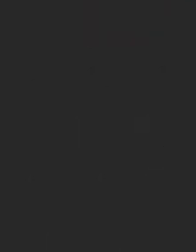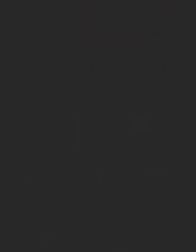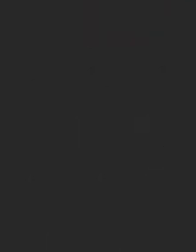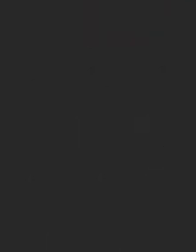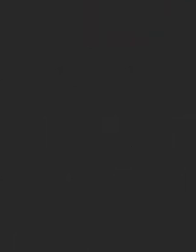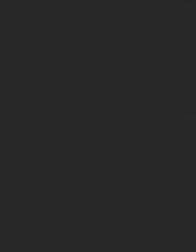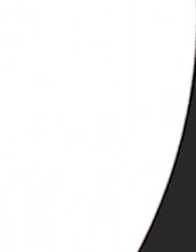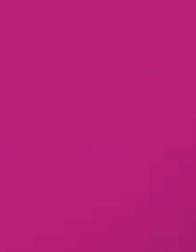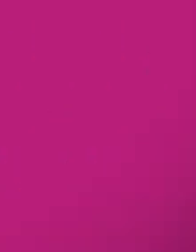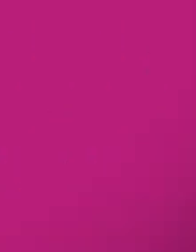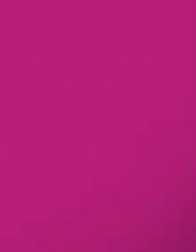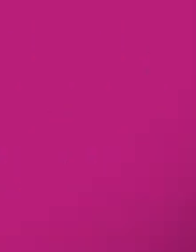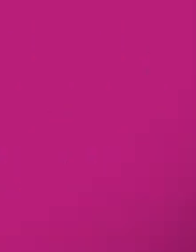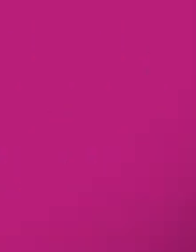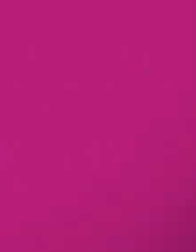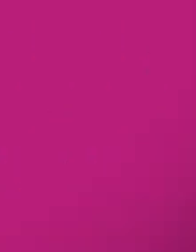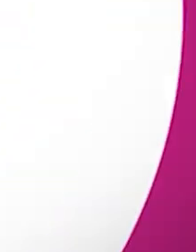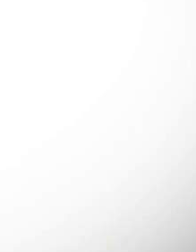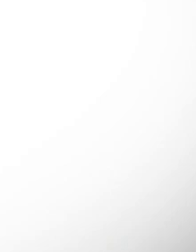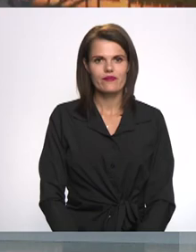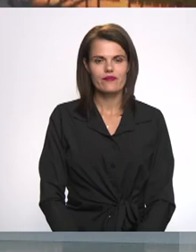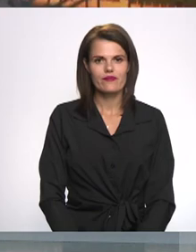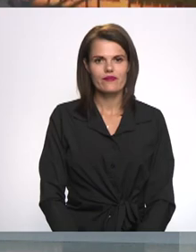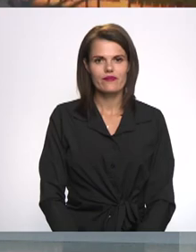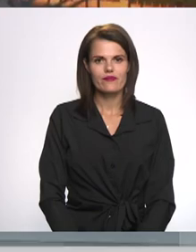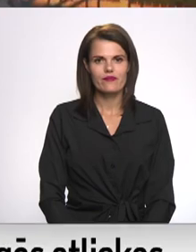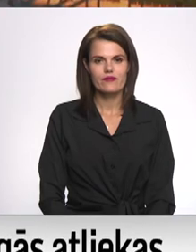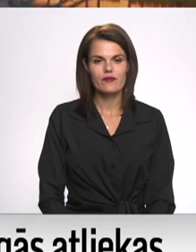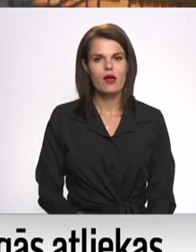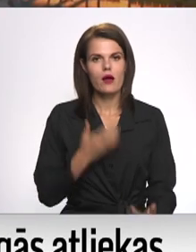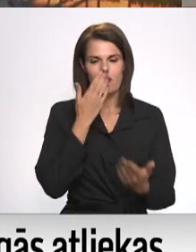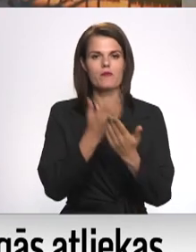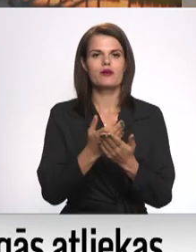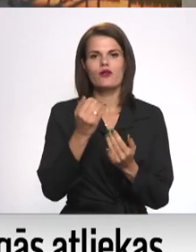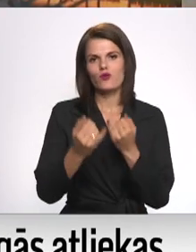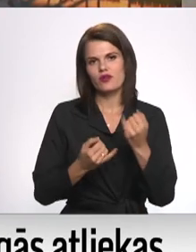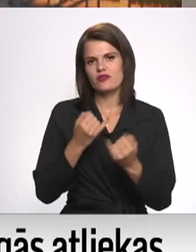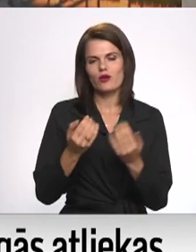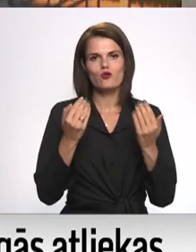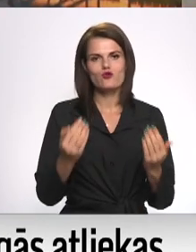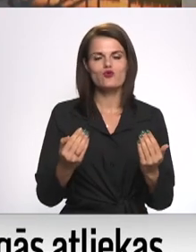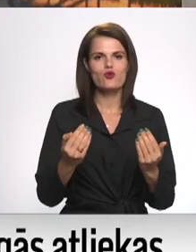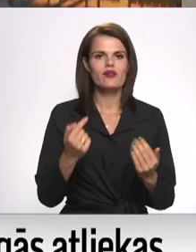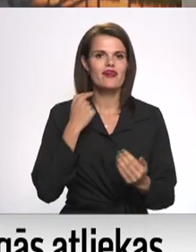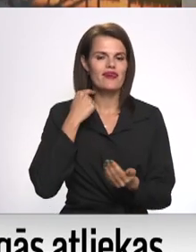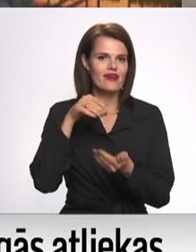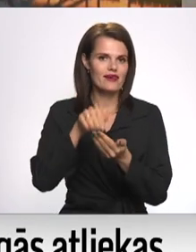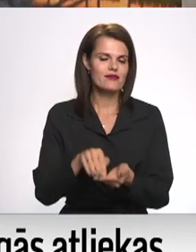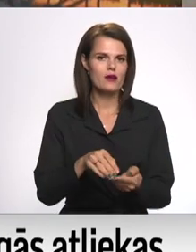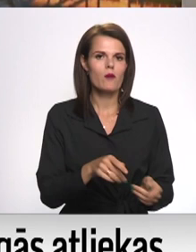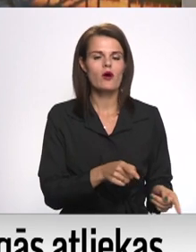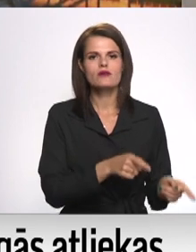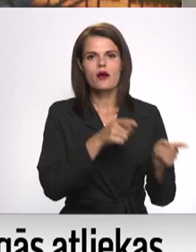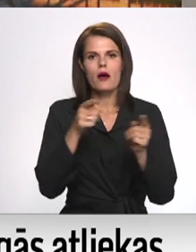Re, viss ēters ir te! Izrādot pienācīgu cieņu, šodien Rīgas garnizona kapos